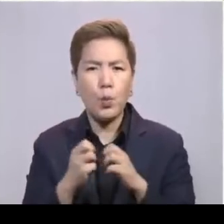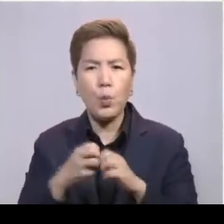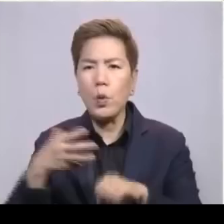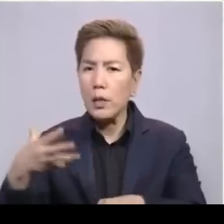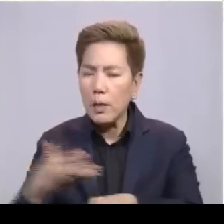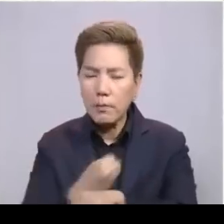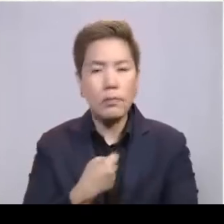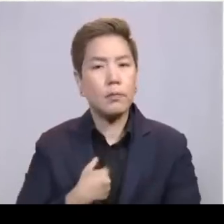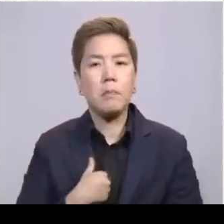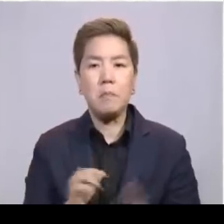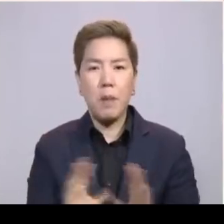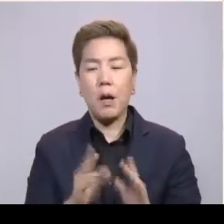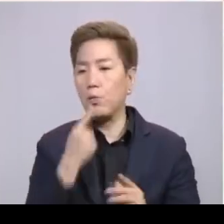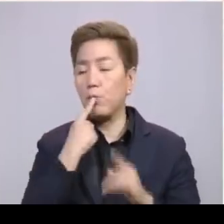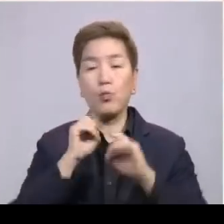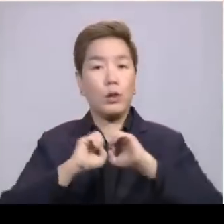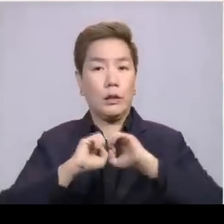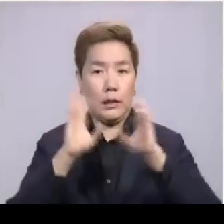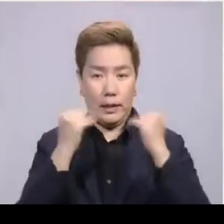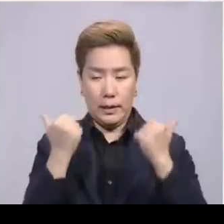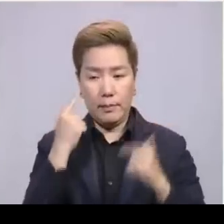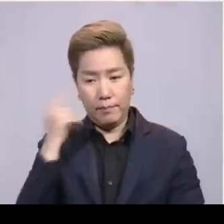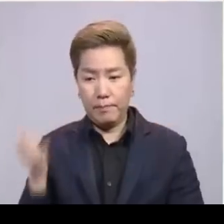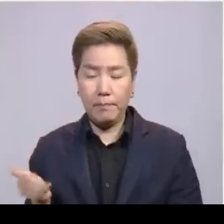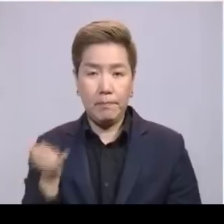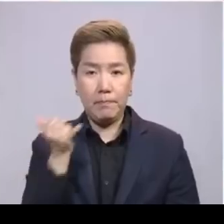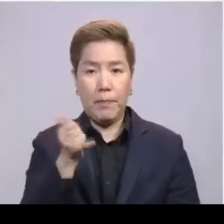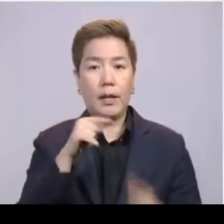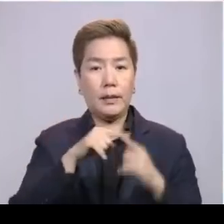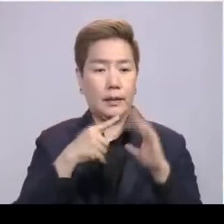กับการเมืองก็ชัดเจนว่าวันนี้คุณพี่ทาคงไม่ได้เดินทางไปนะคะ